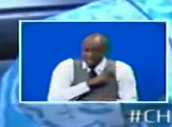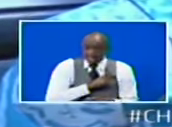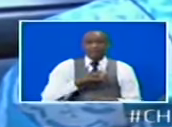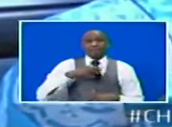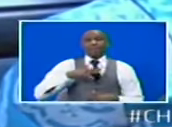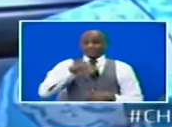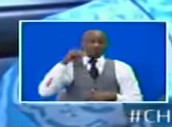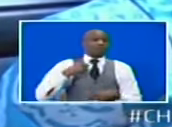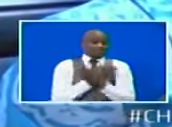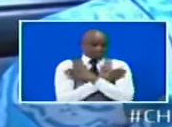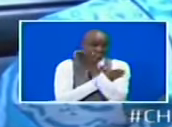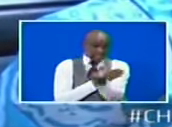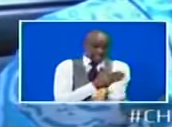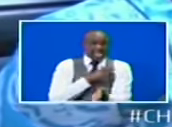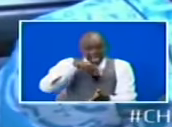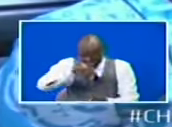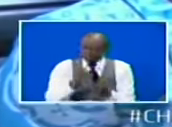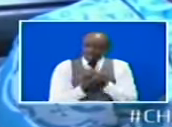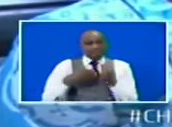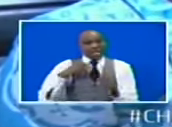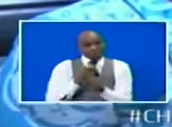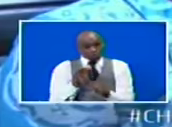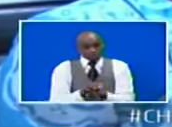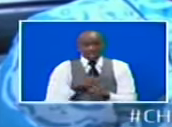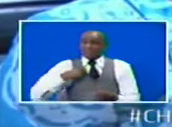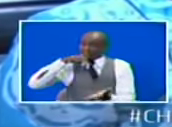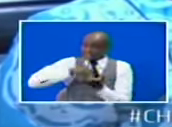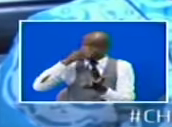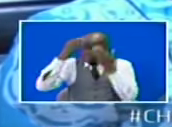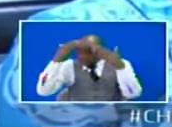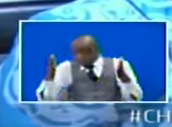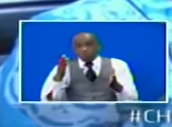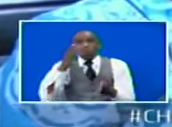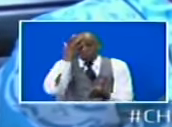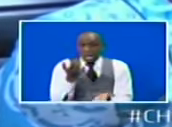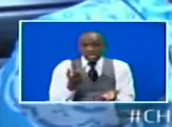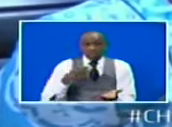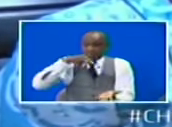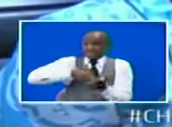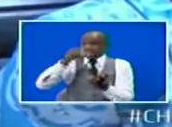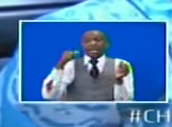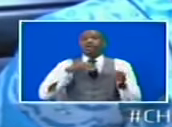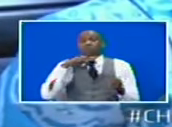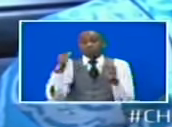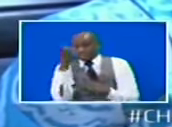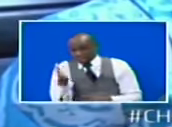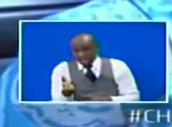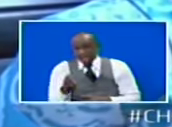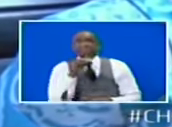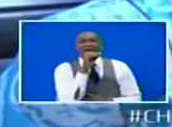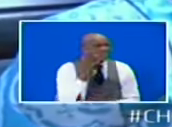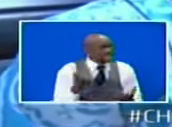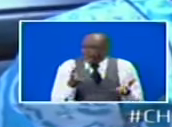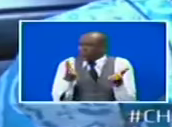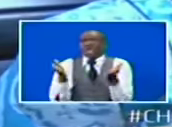nilipata rafiki yangu mwingine hapa, hata alinisaidia tu. Mi vile nilisimama hapo, sikujua nimesimama kwa nini ya mochari. Ndiyo nikamuuliza, na